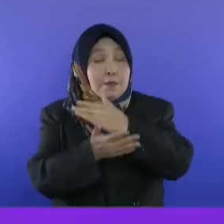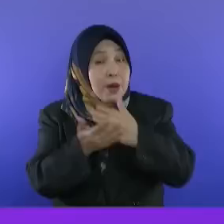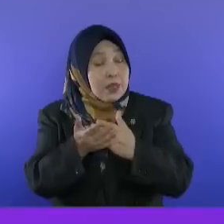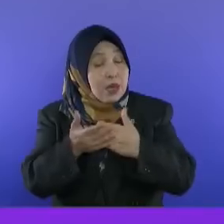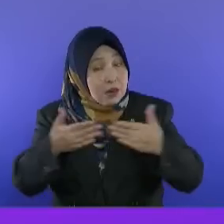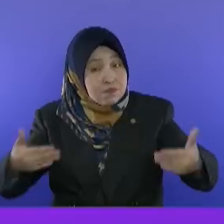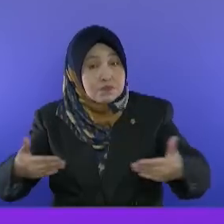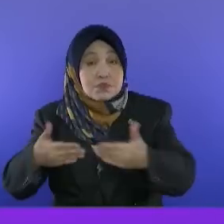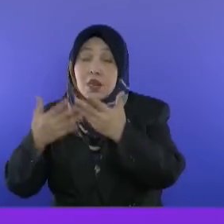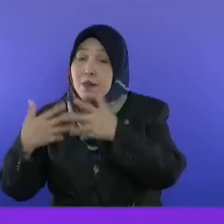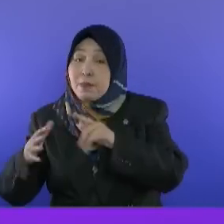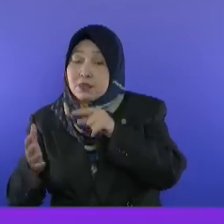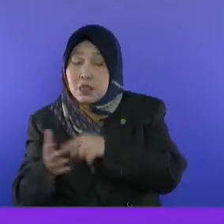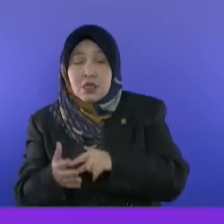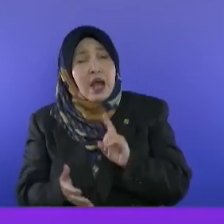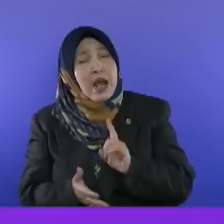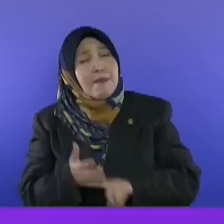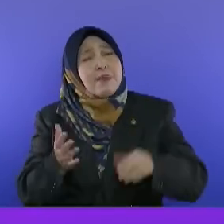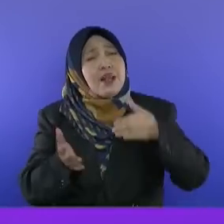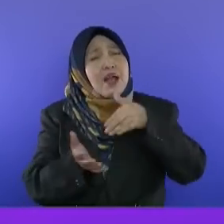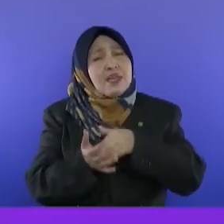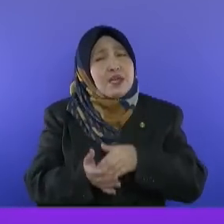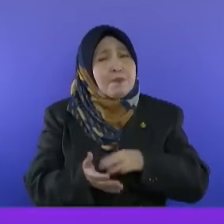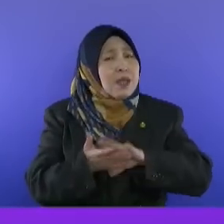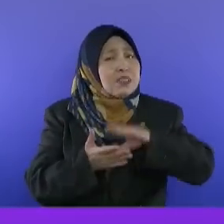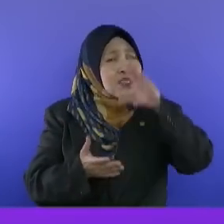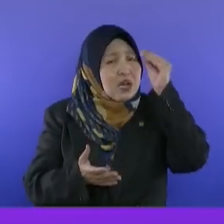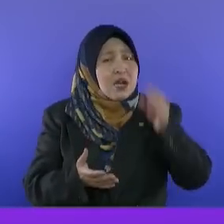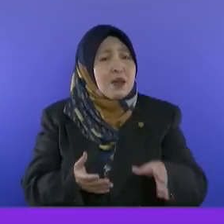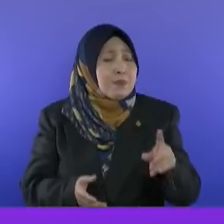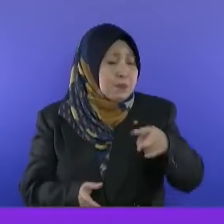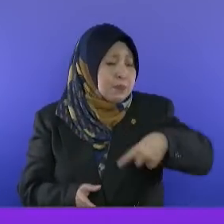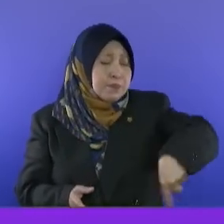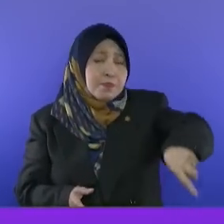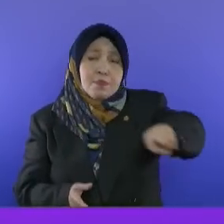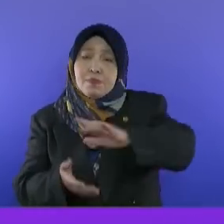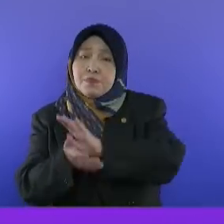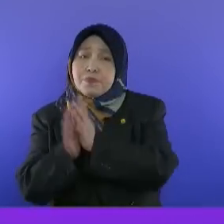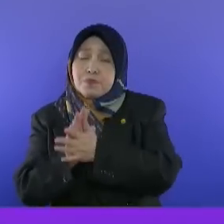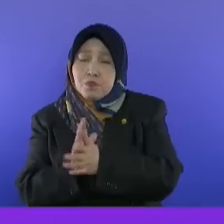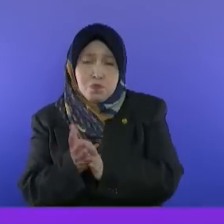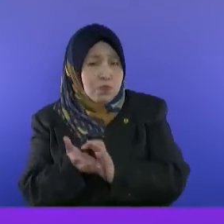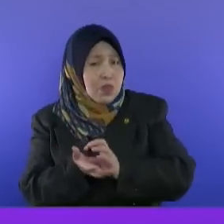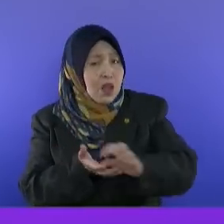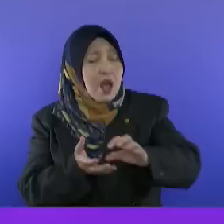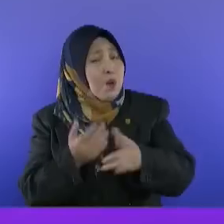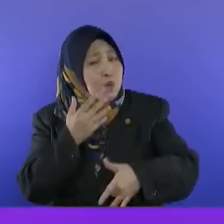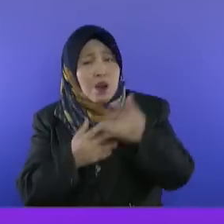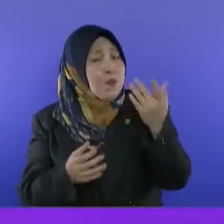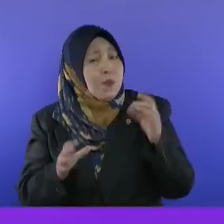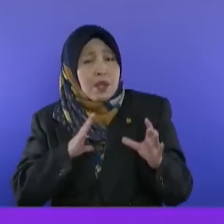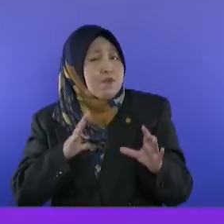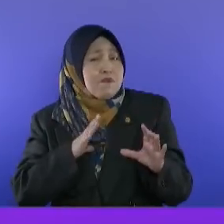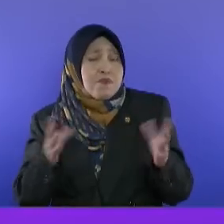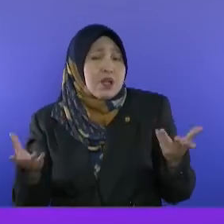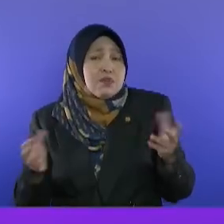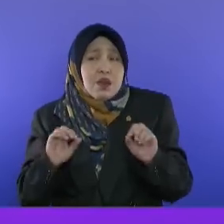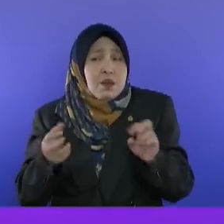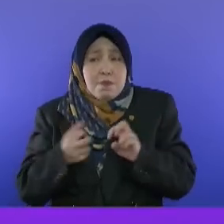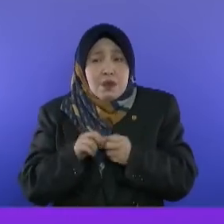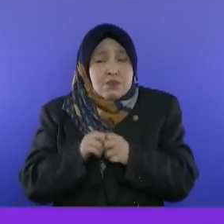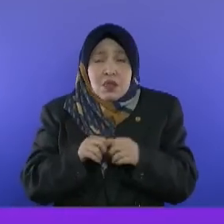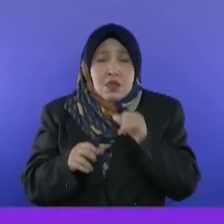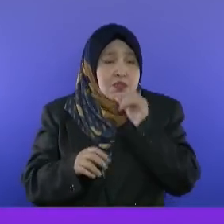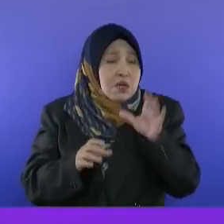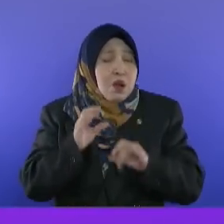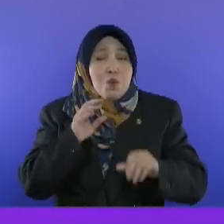seterusnya selepas ini apakah lagi pelajaran mereka menjadi rusak ya awal oke aja masalah kita